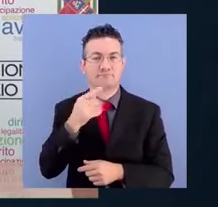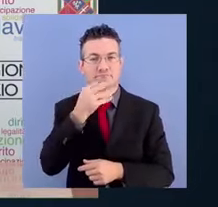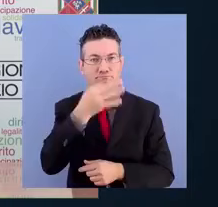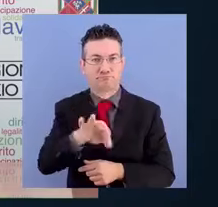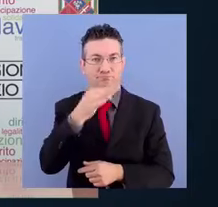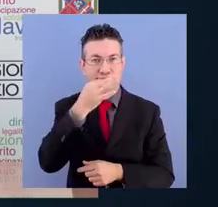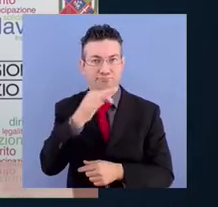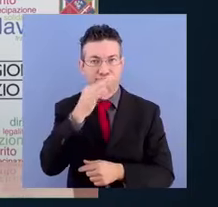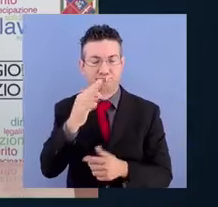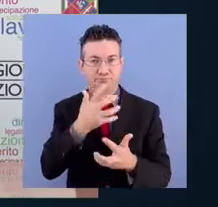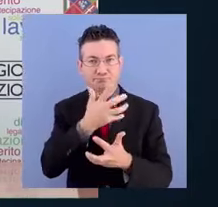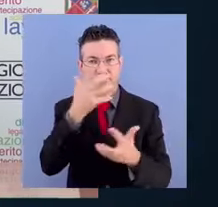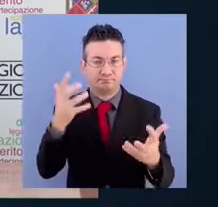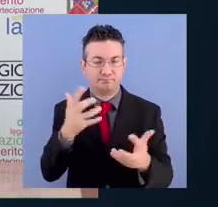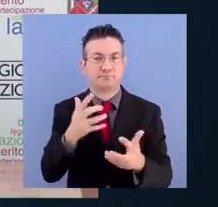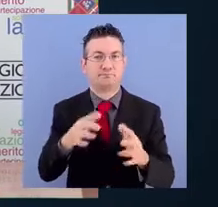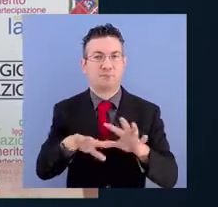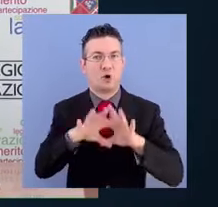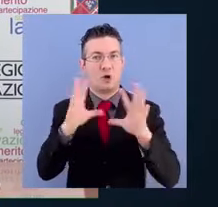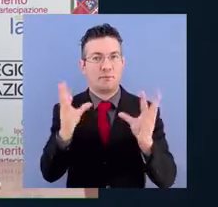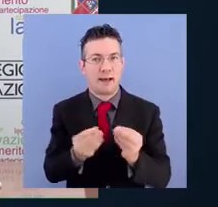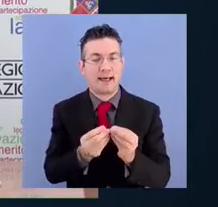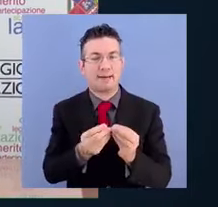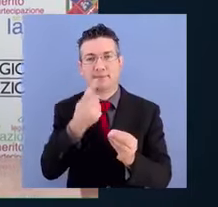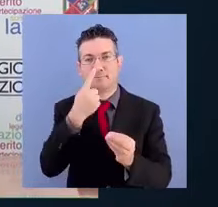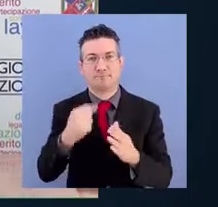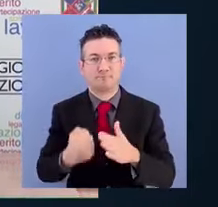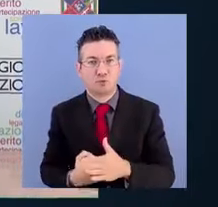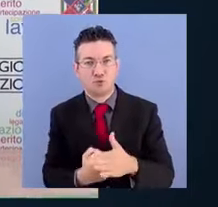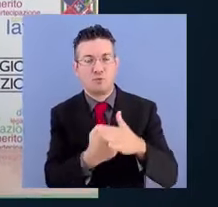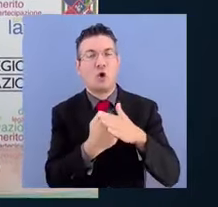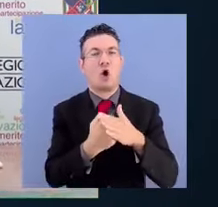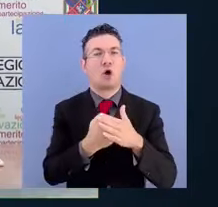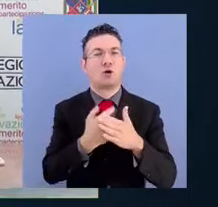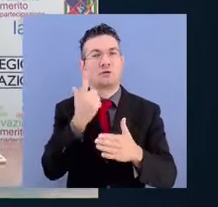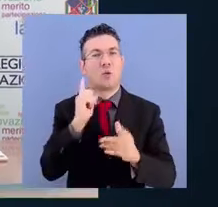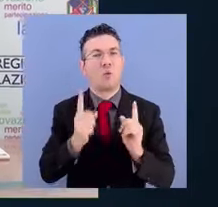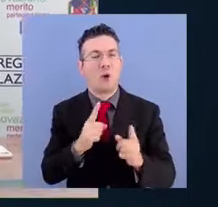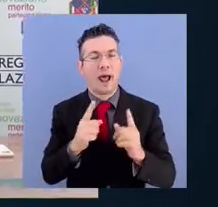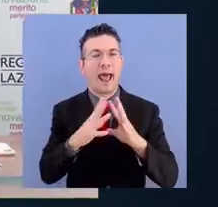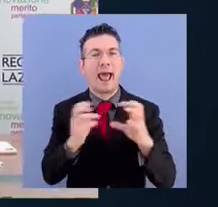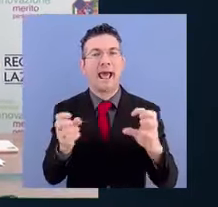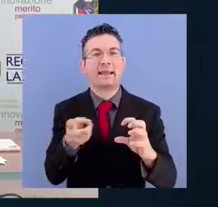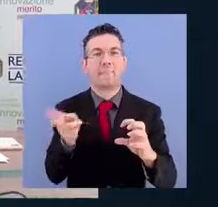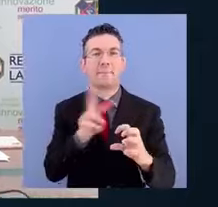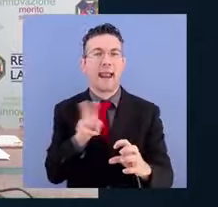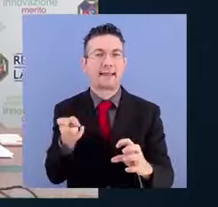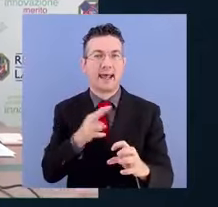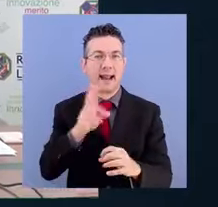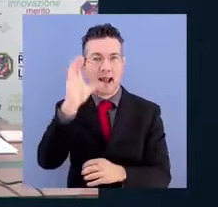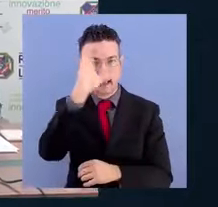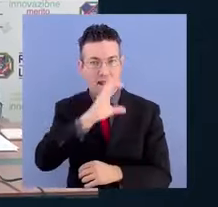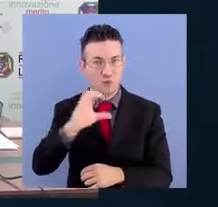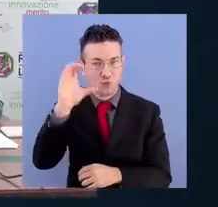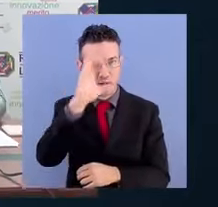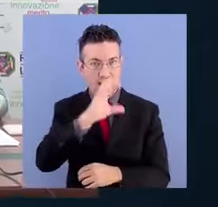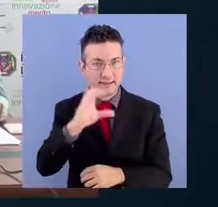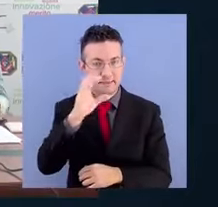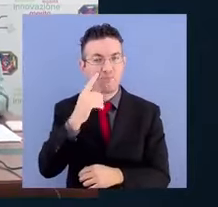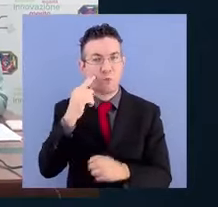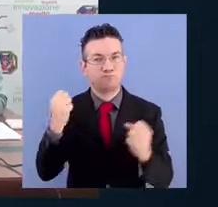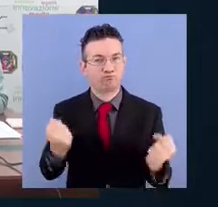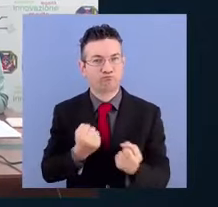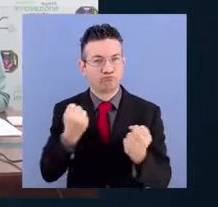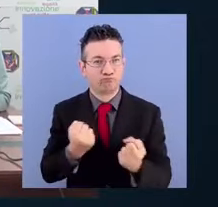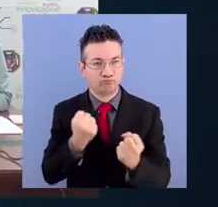anche di del tipo anche di supporto delle iniziative che l'ente bilaterale del turismo sta portando avanti e